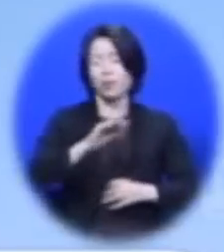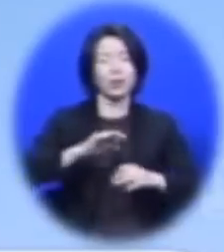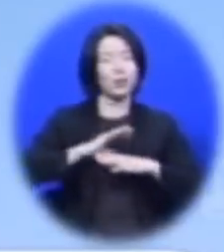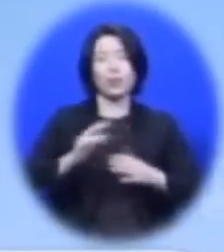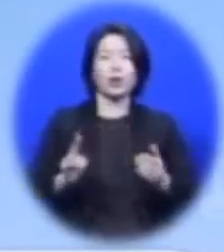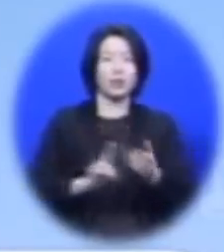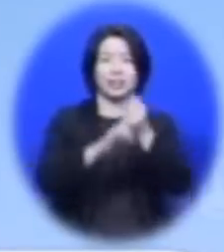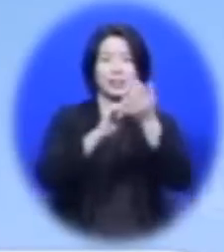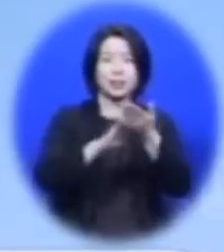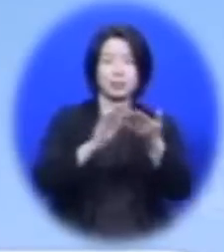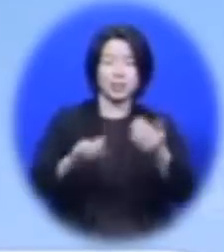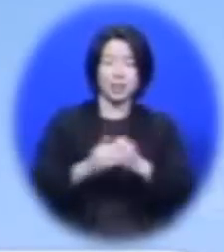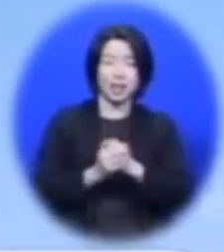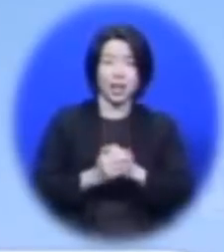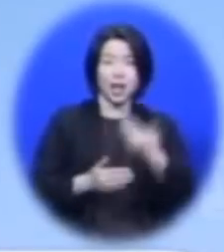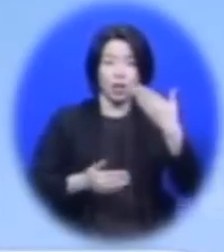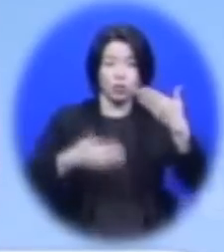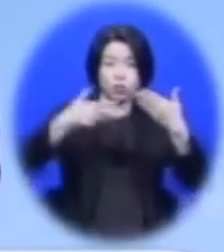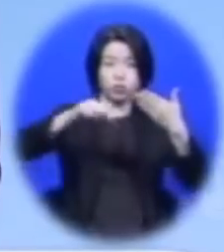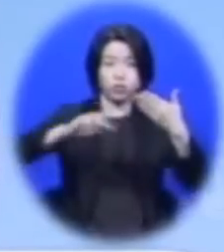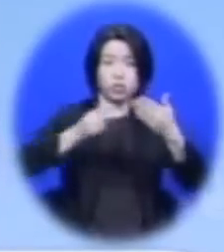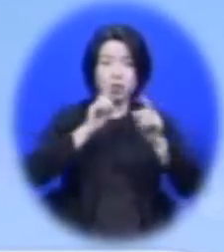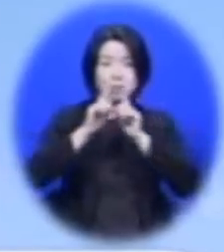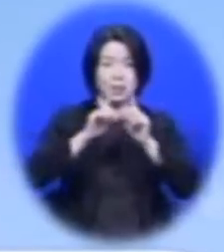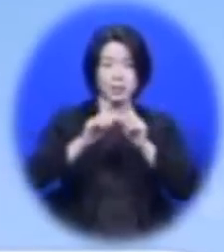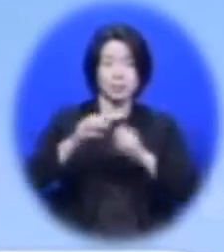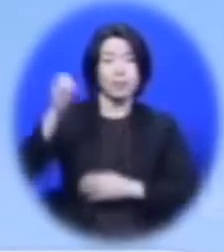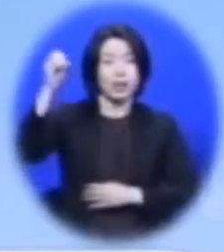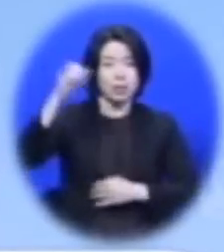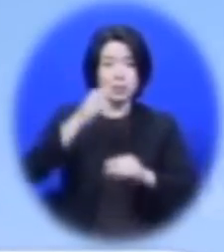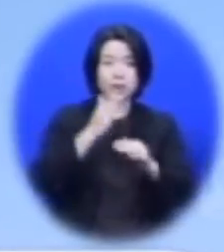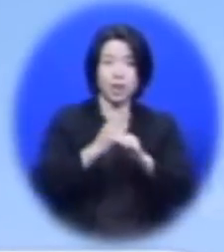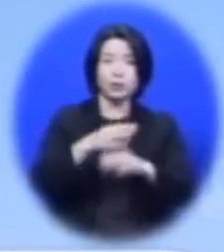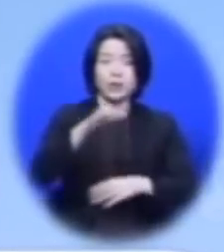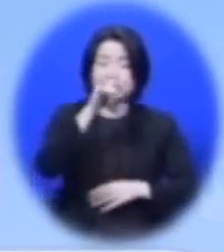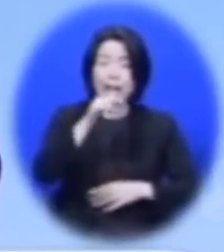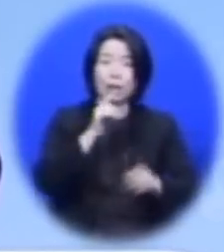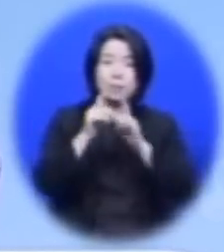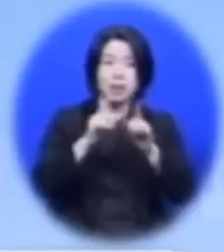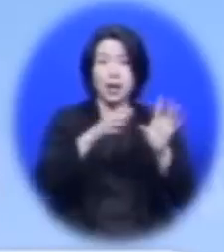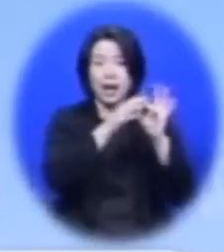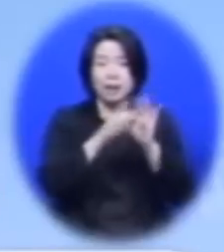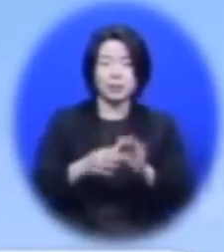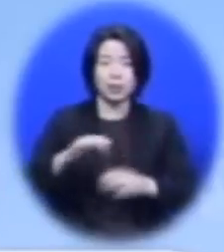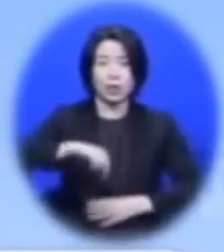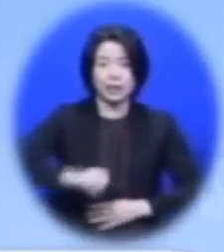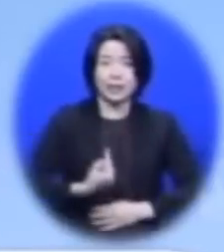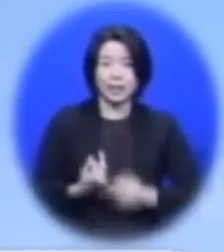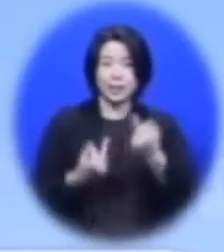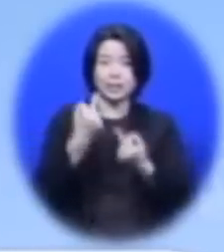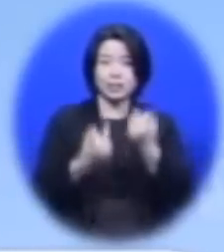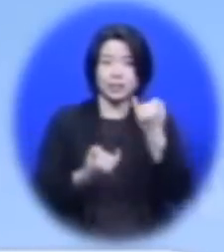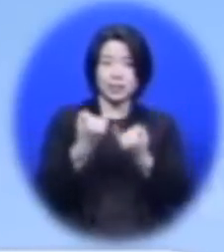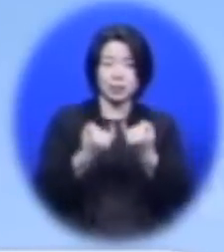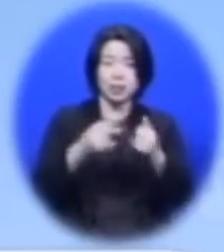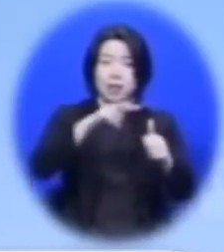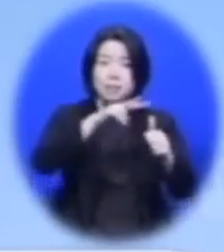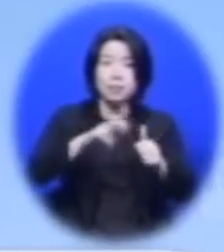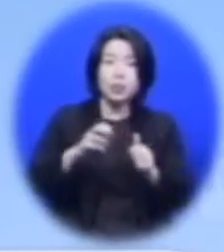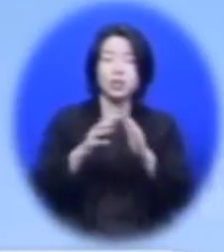기적이죠. 9절 말씀에 보면 빛 가운데 있다고 말하면서 자기 형제 자매를 미워하는